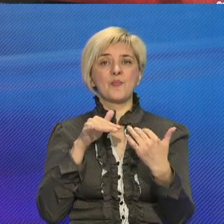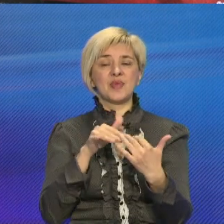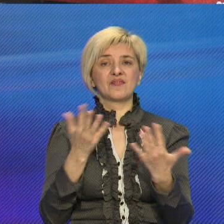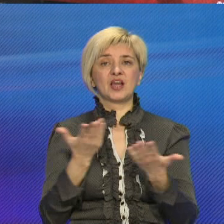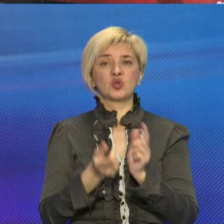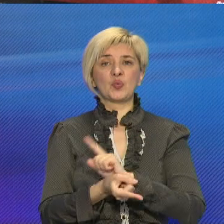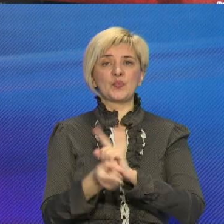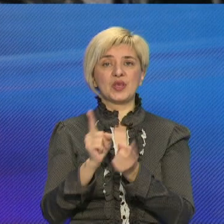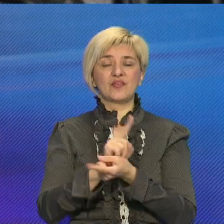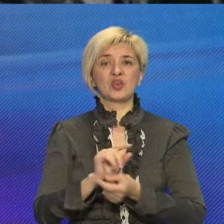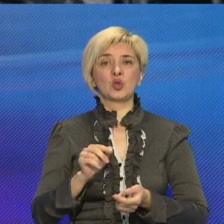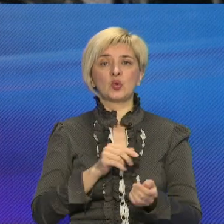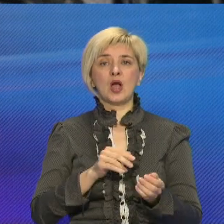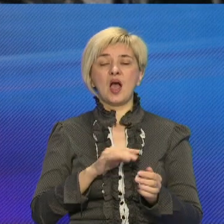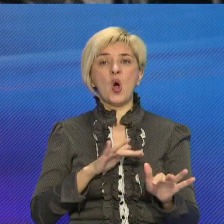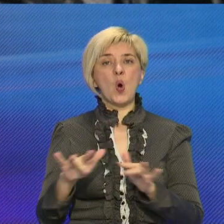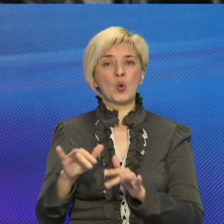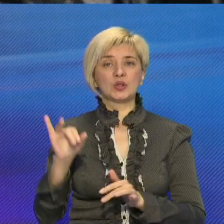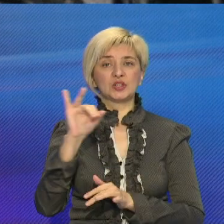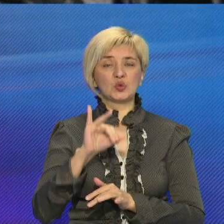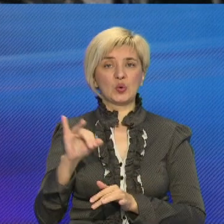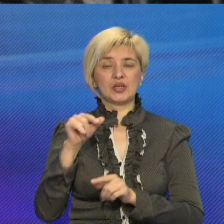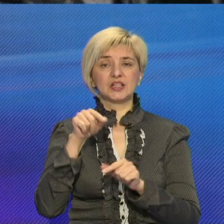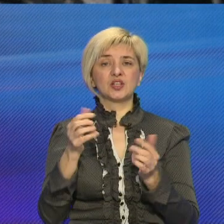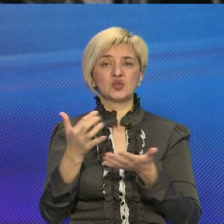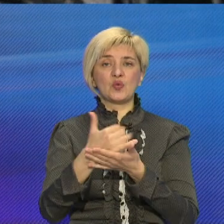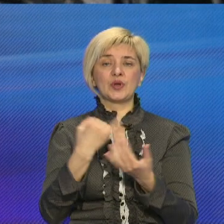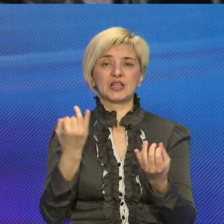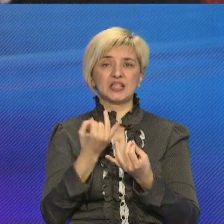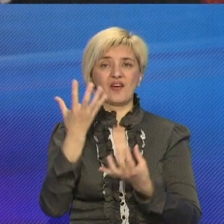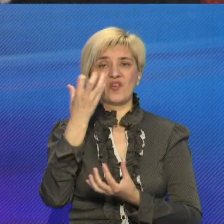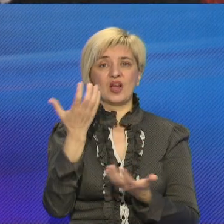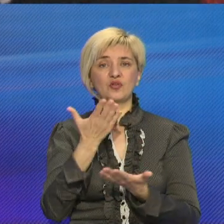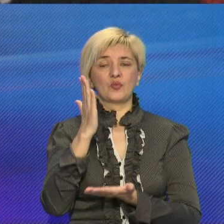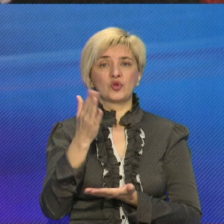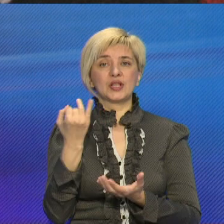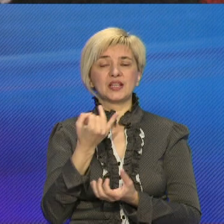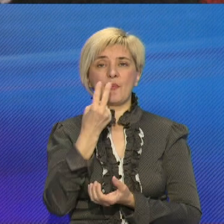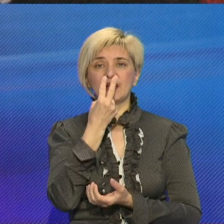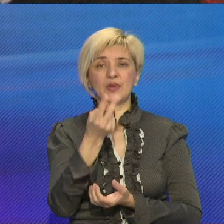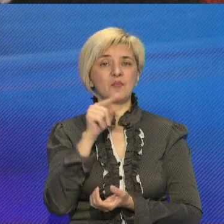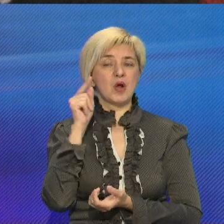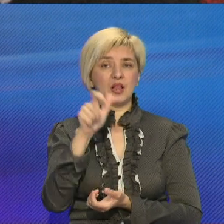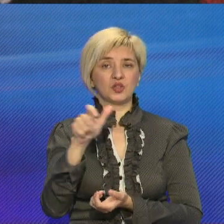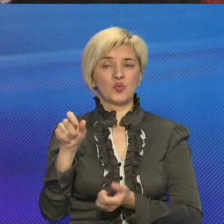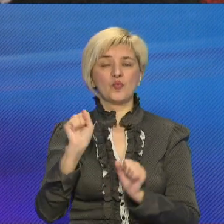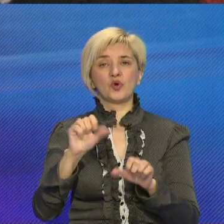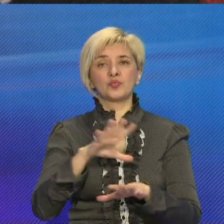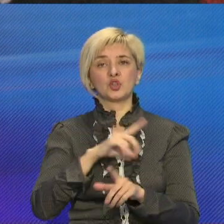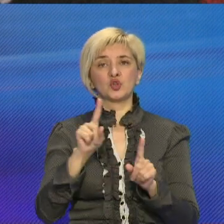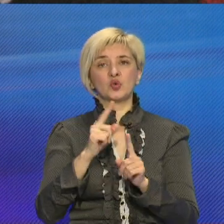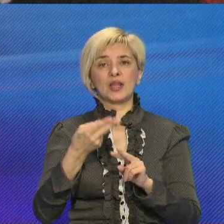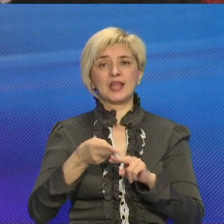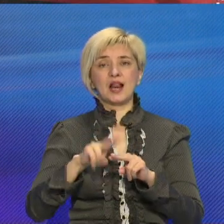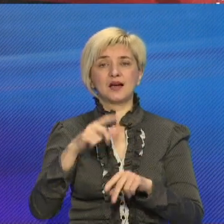которая перевернула ход истории. Здесь собраны интересные очень фотографии, которые будет интересно посмотреть и молодым людям, может быть, что-то для себя